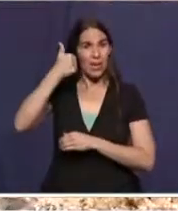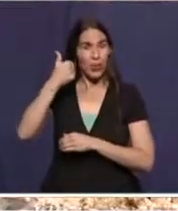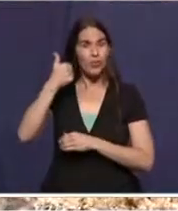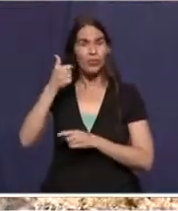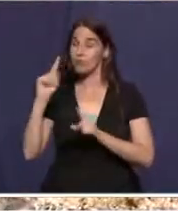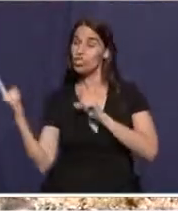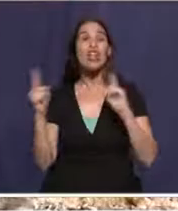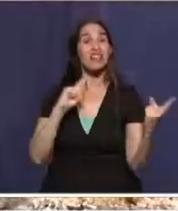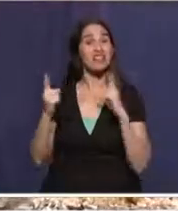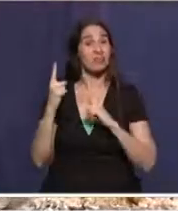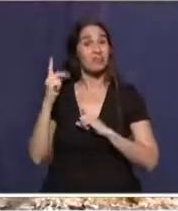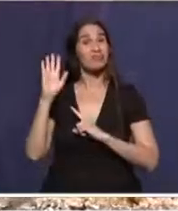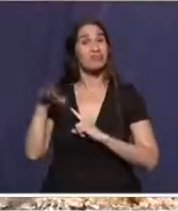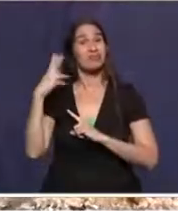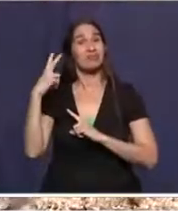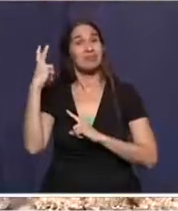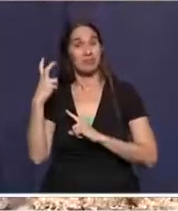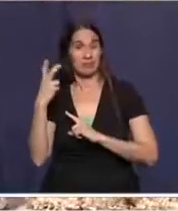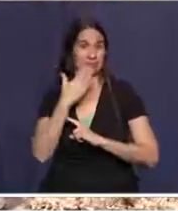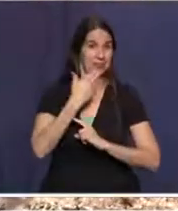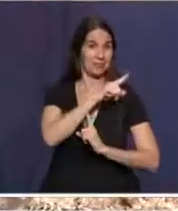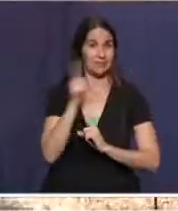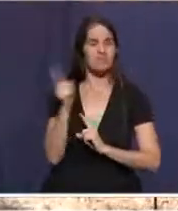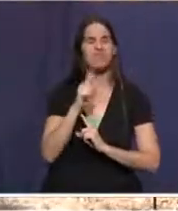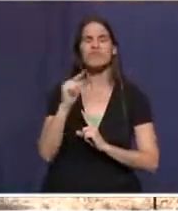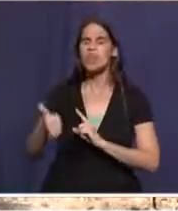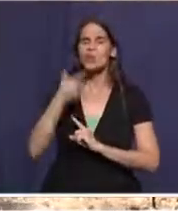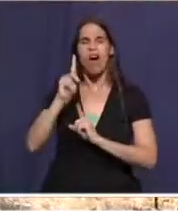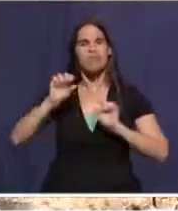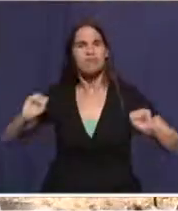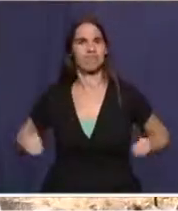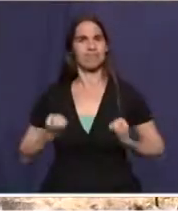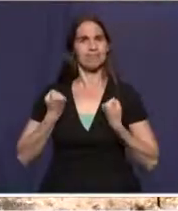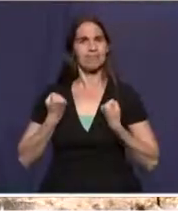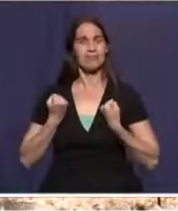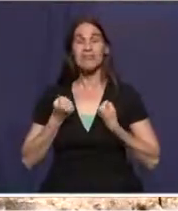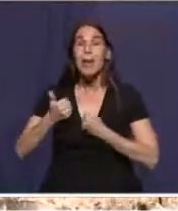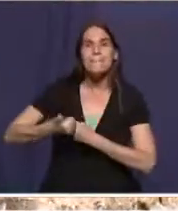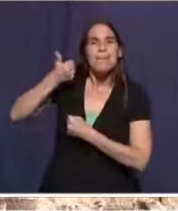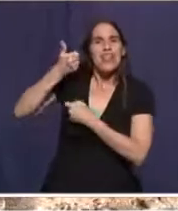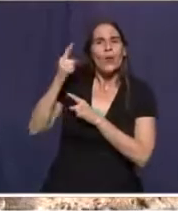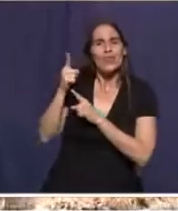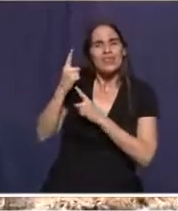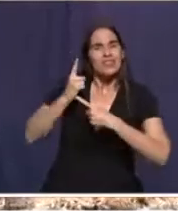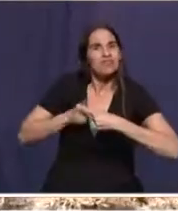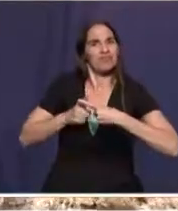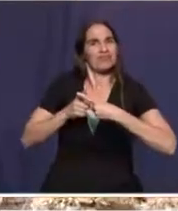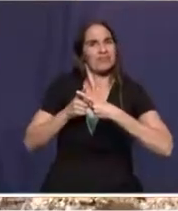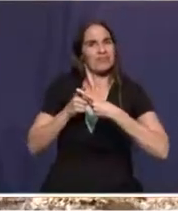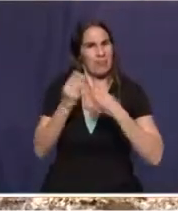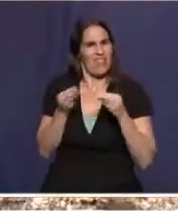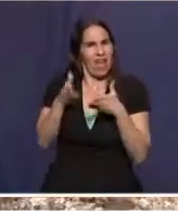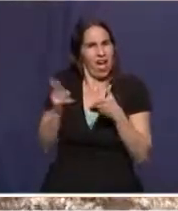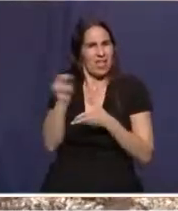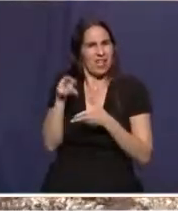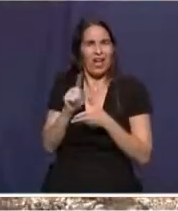משני הצדדים האתניים בישראל צריכה להתגייס, והמנהיגות כדבר עקבי בנושא הזה, לא